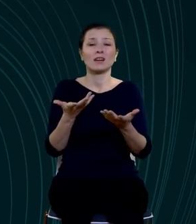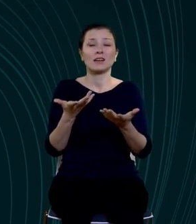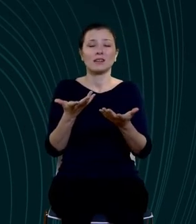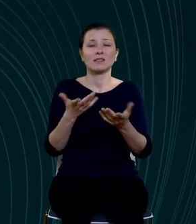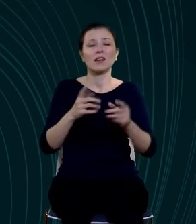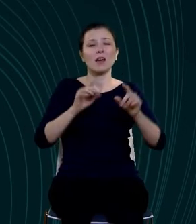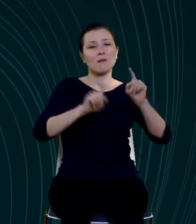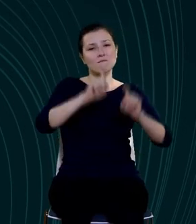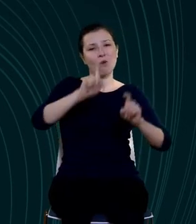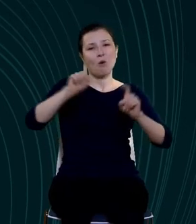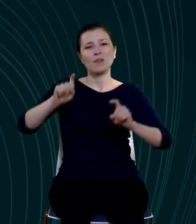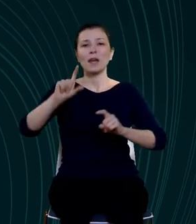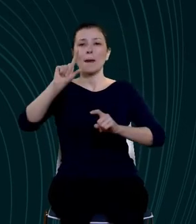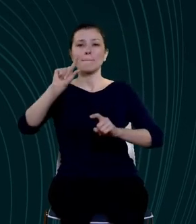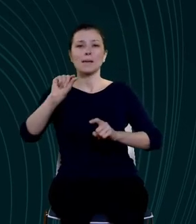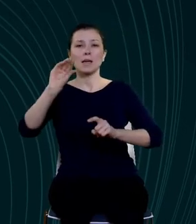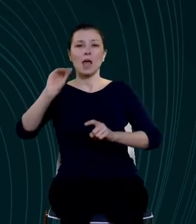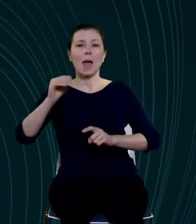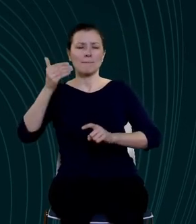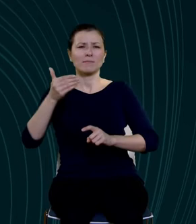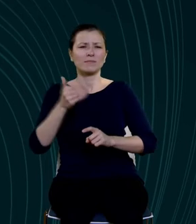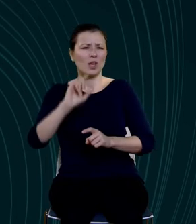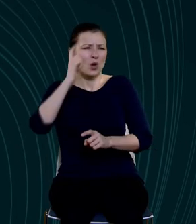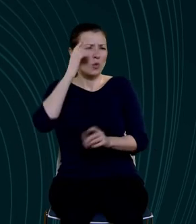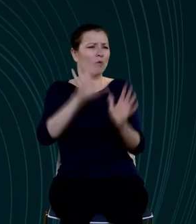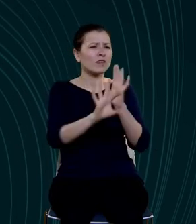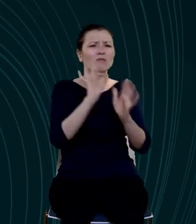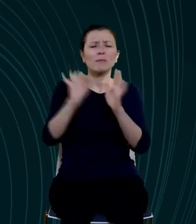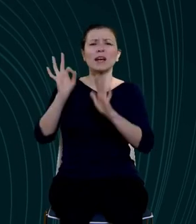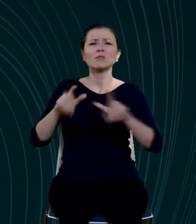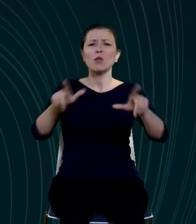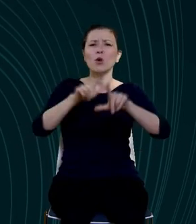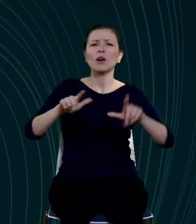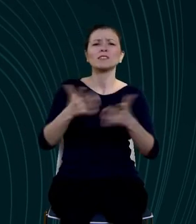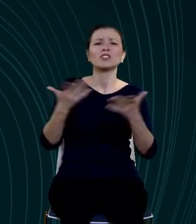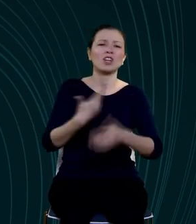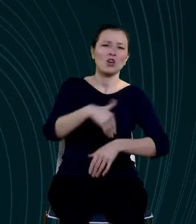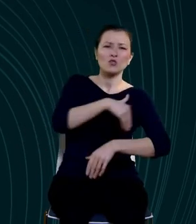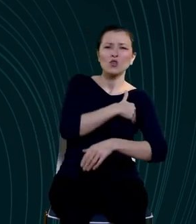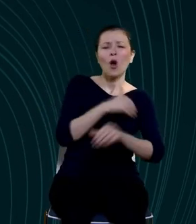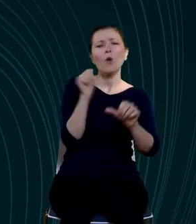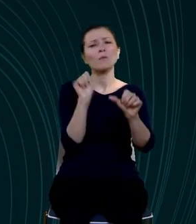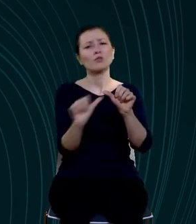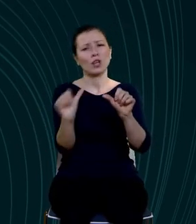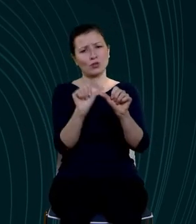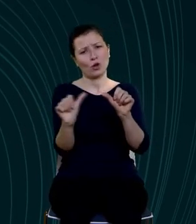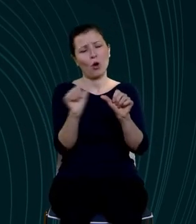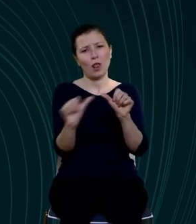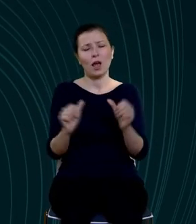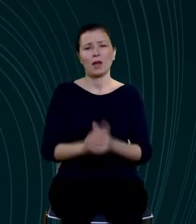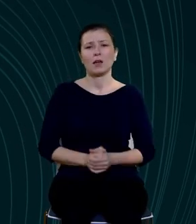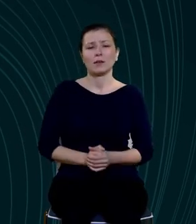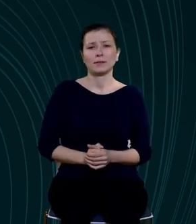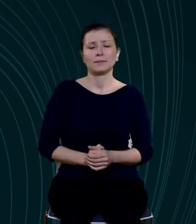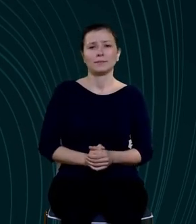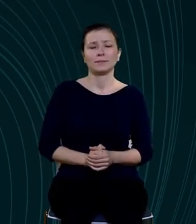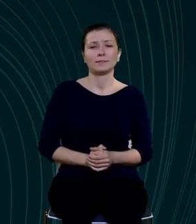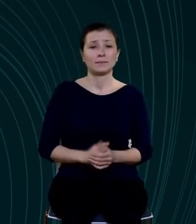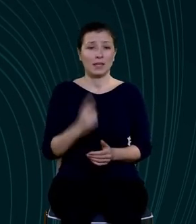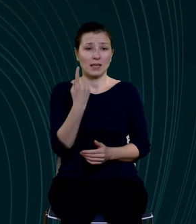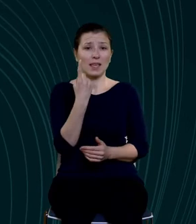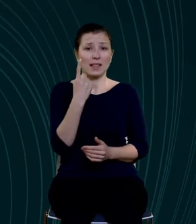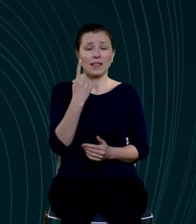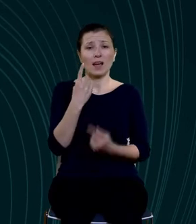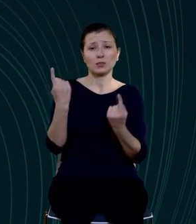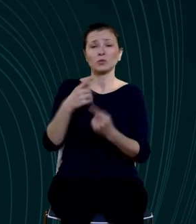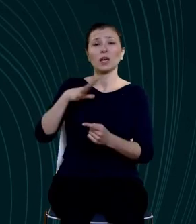PEM. Przede wszystkim wybieraliśmy lokalizacje takie jak szkoły, jak przedszkola. W jednym przypadku był to